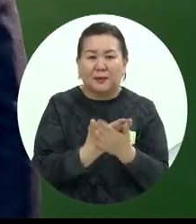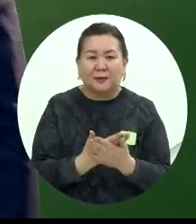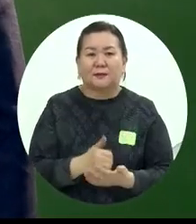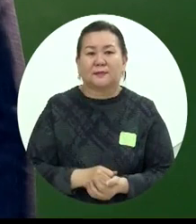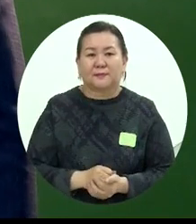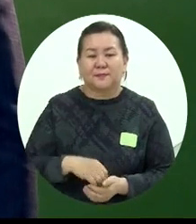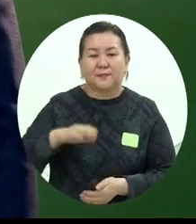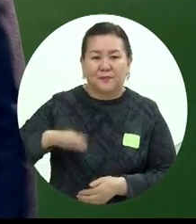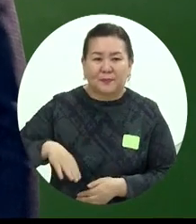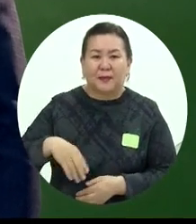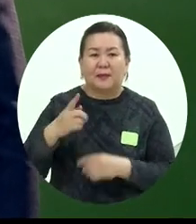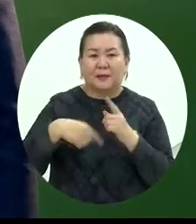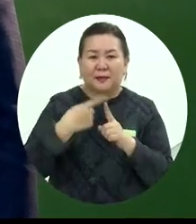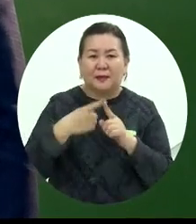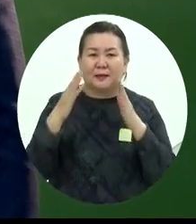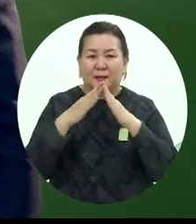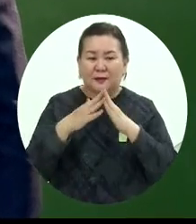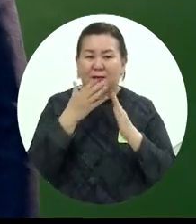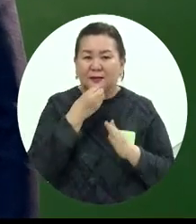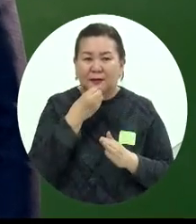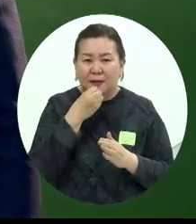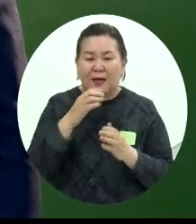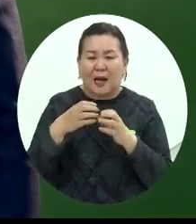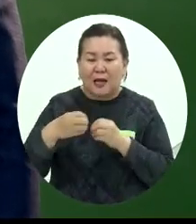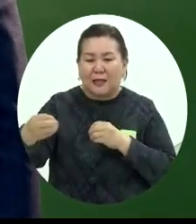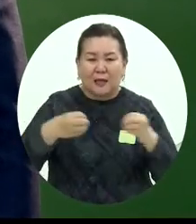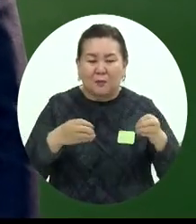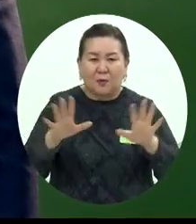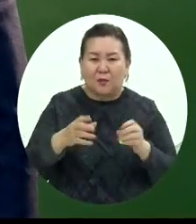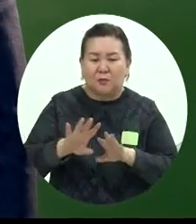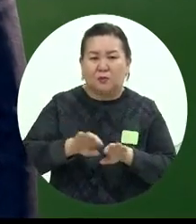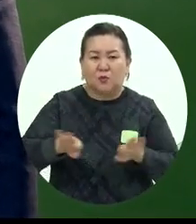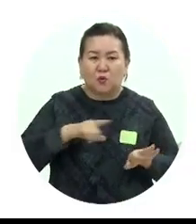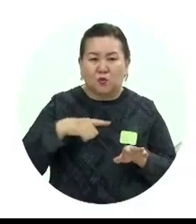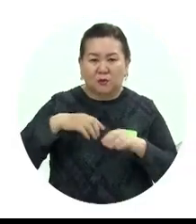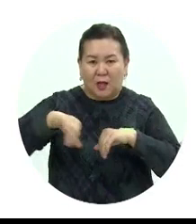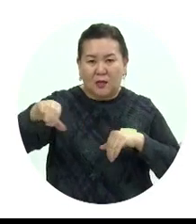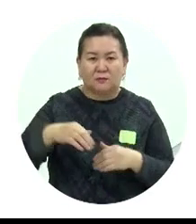За дахин нэг зөвлөмж өглөхд гэрийнхэндээ аяг халбага сольж хэрэглэхгүй агараа.